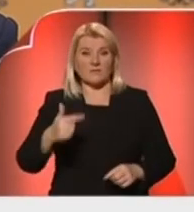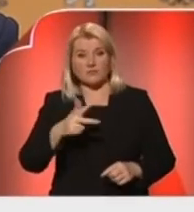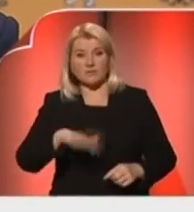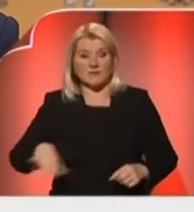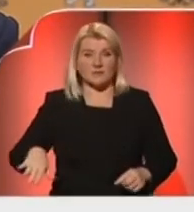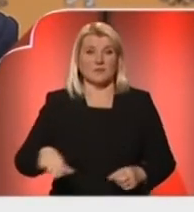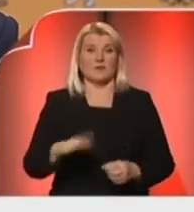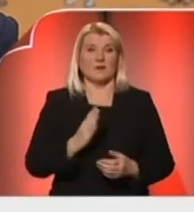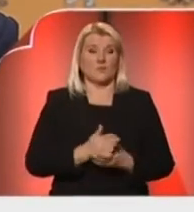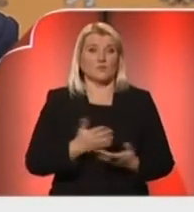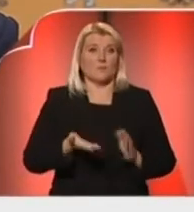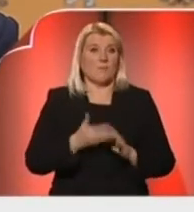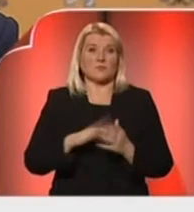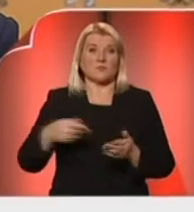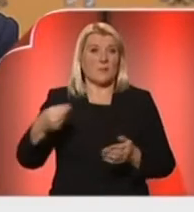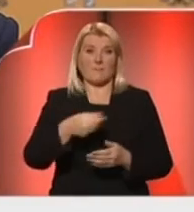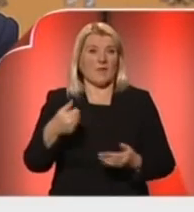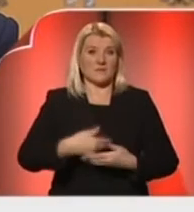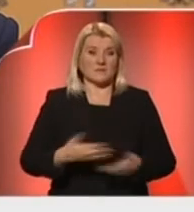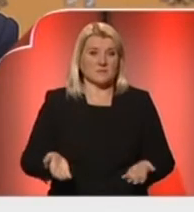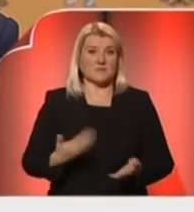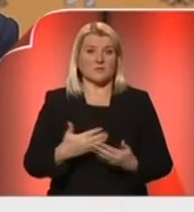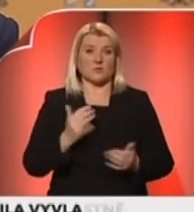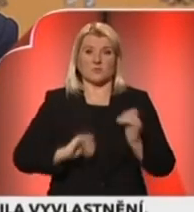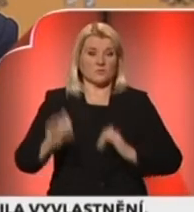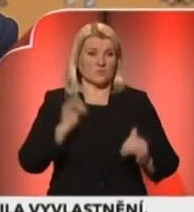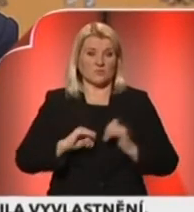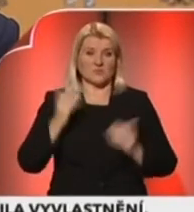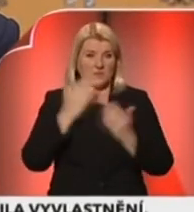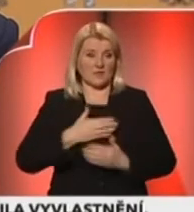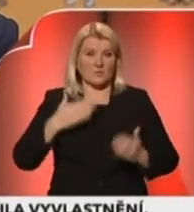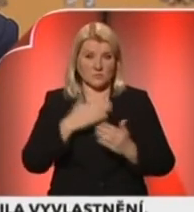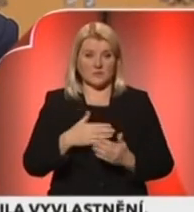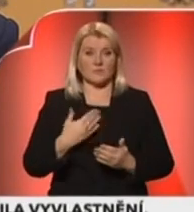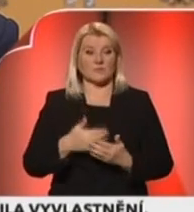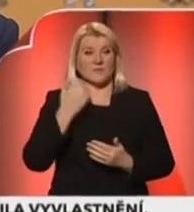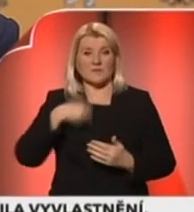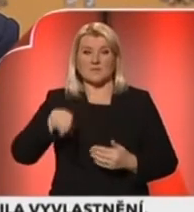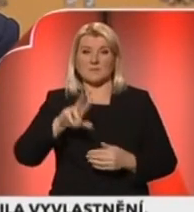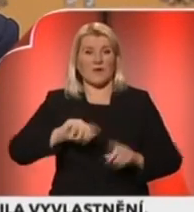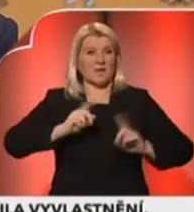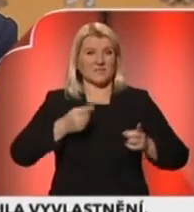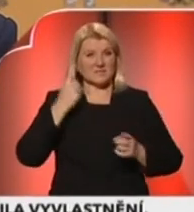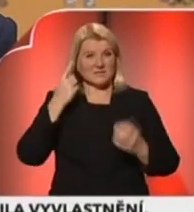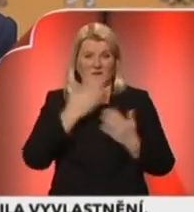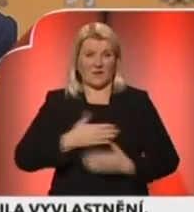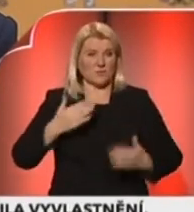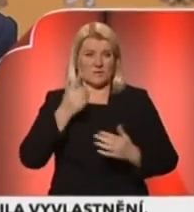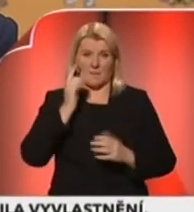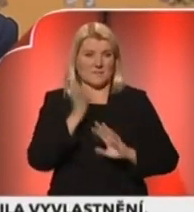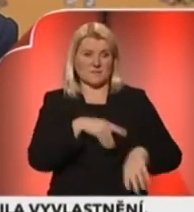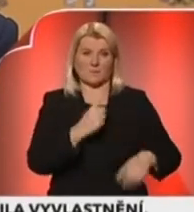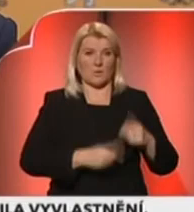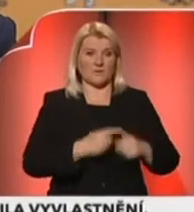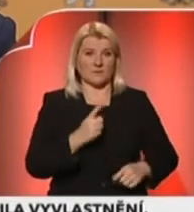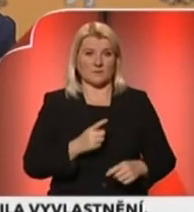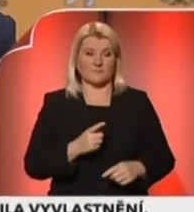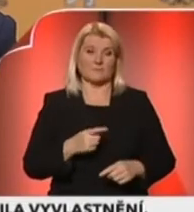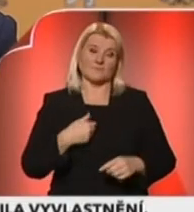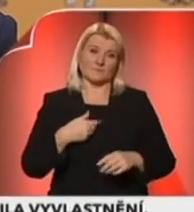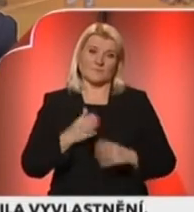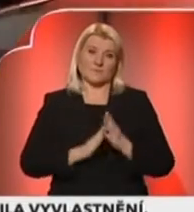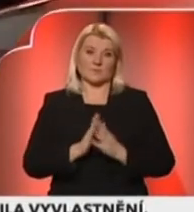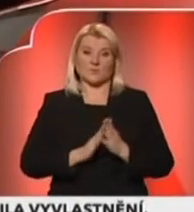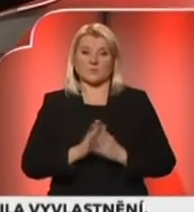2-3 děti a manželí neplatí alimenty, jak na tom jsou špatně ty lidi, ty mají úplně jiný starosti. A já bohužel, vám budu muset,